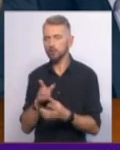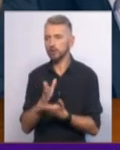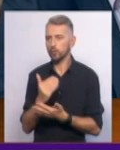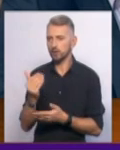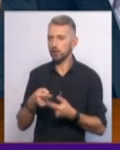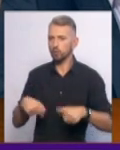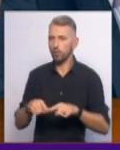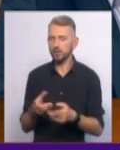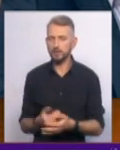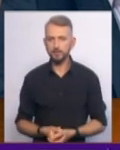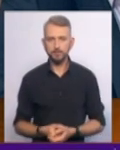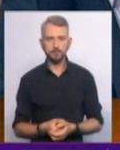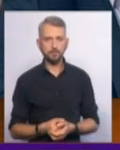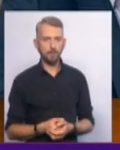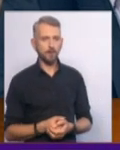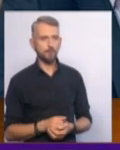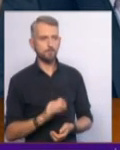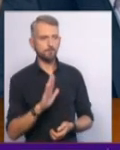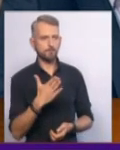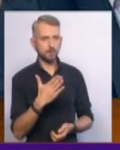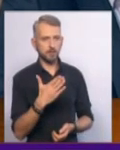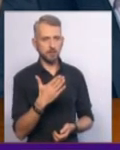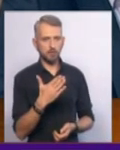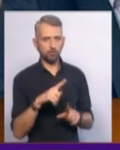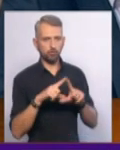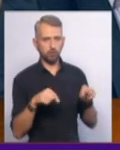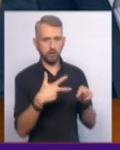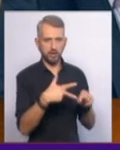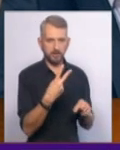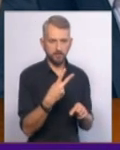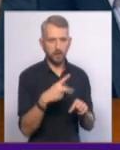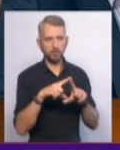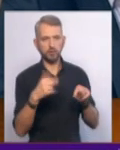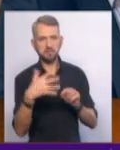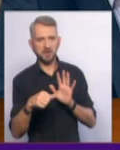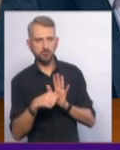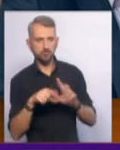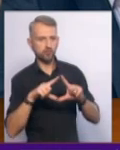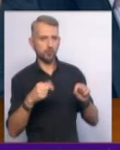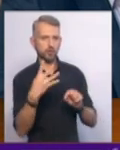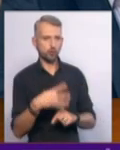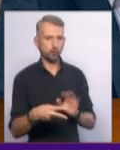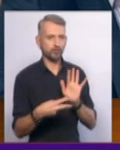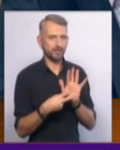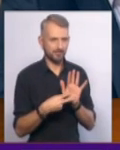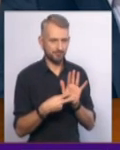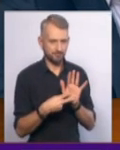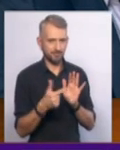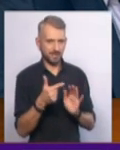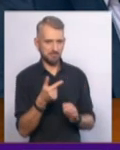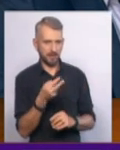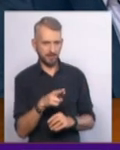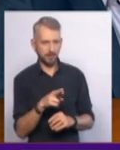вашому окрузі? Ну, безпосередньо в 32-й, в 56-й і в 47-й гімназії було.